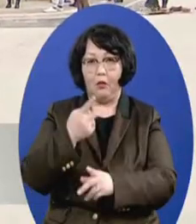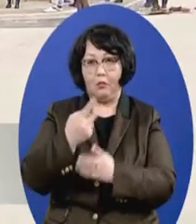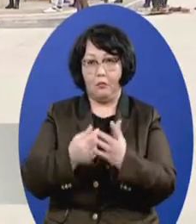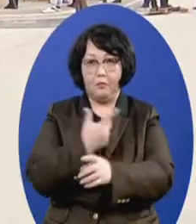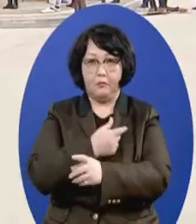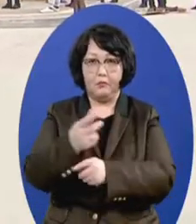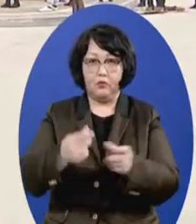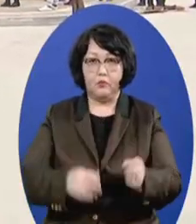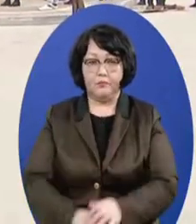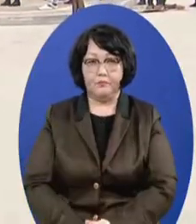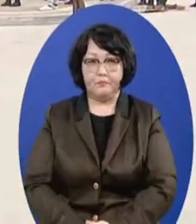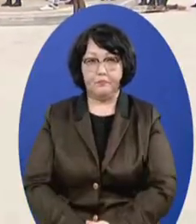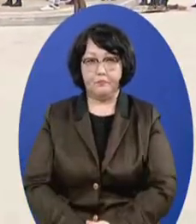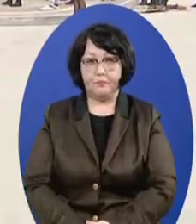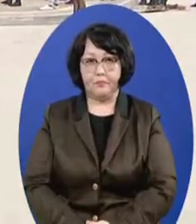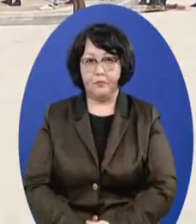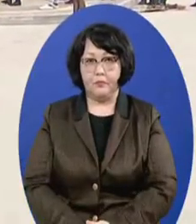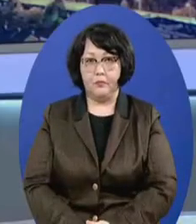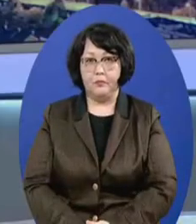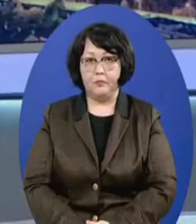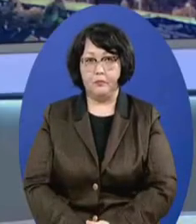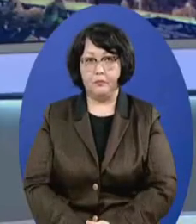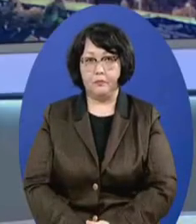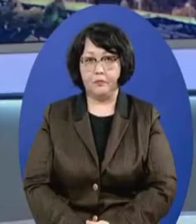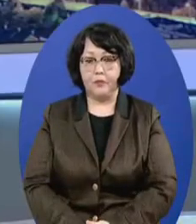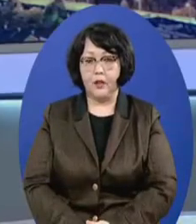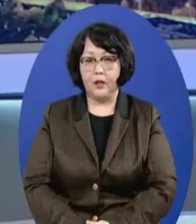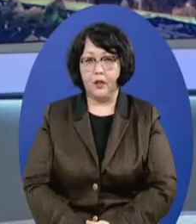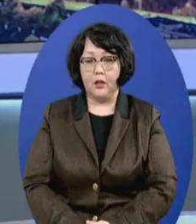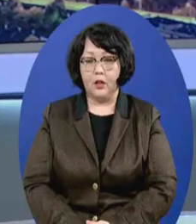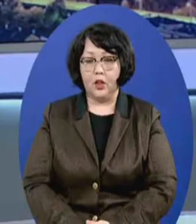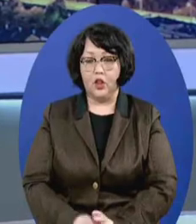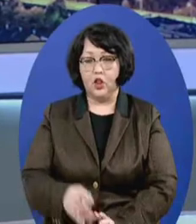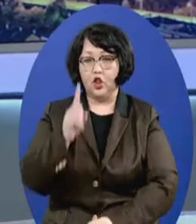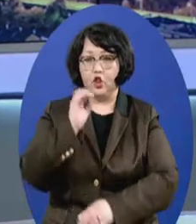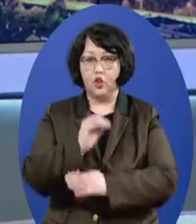Өдөртөө дундчаараа